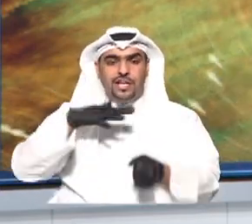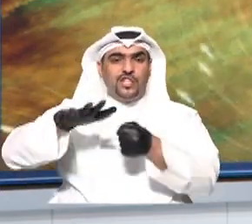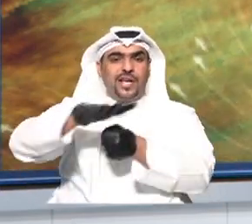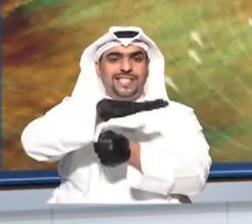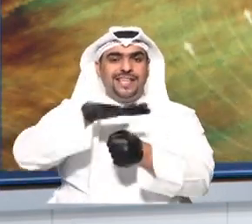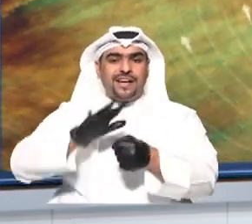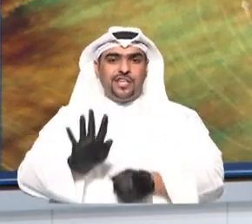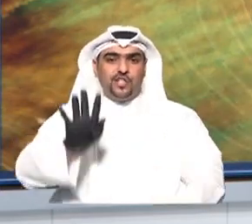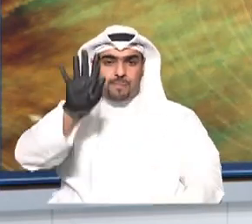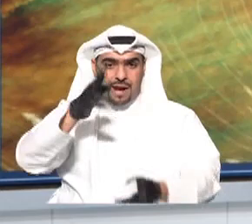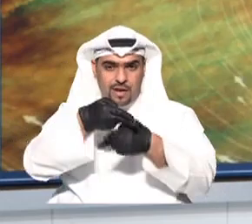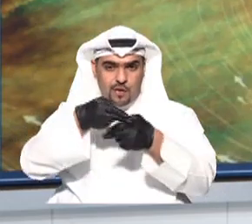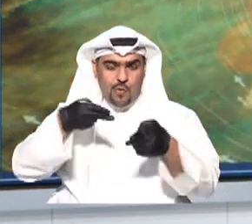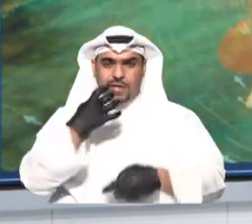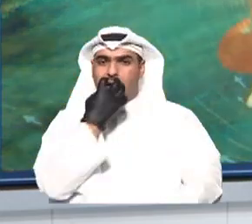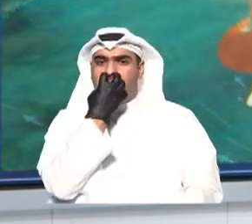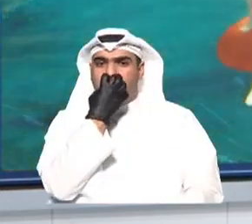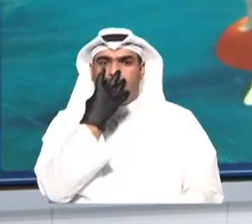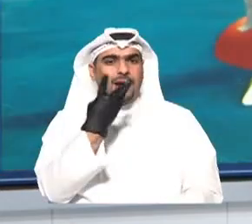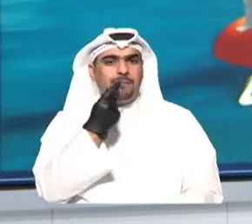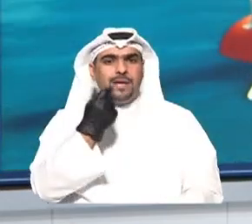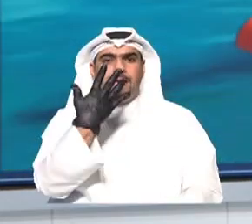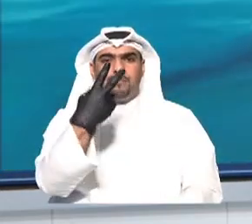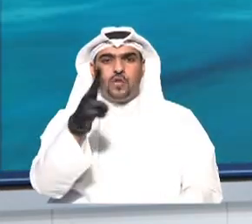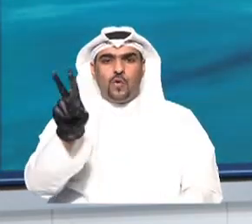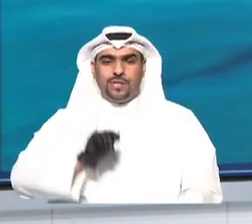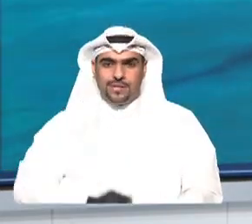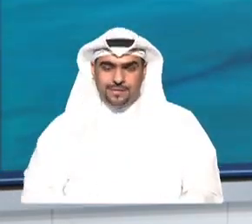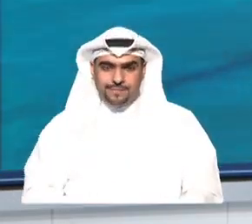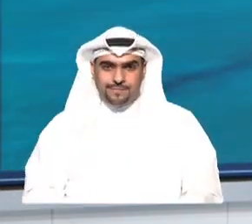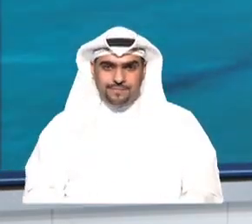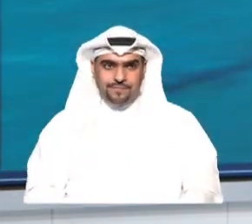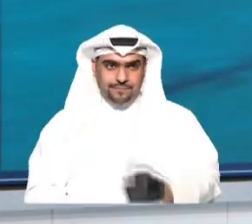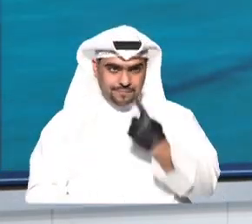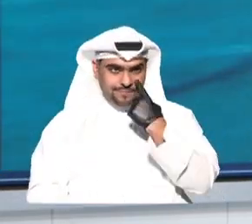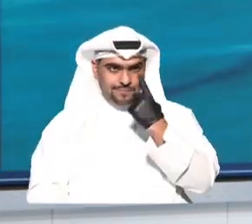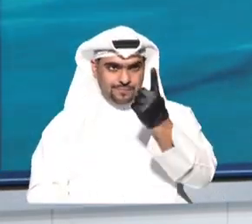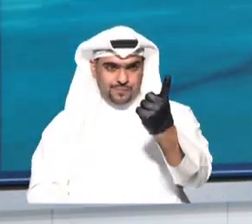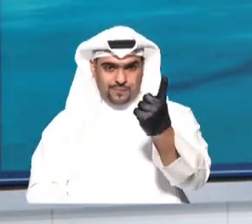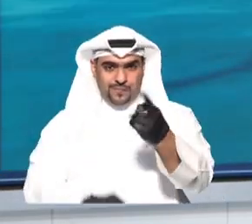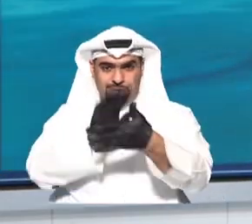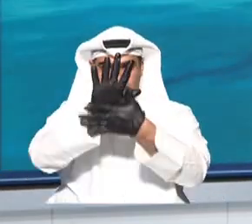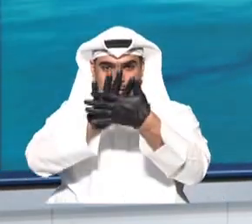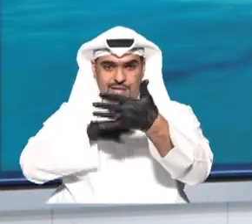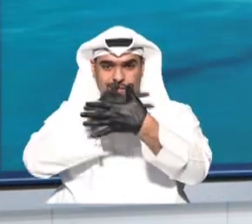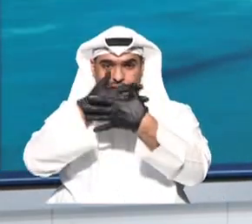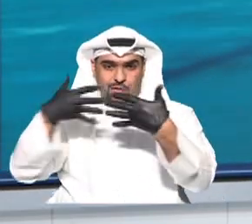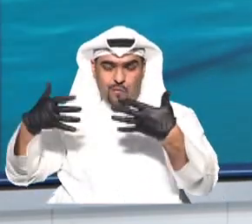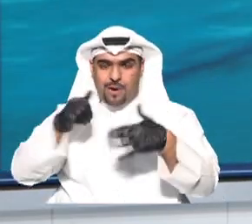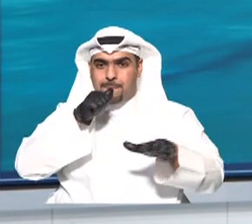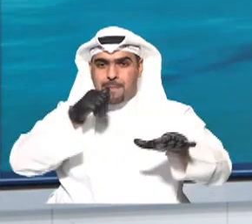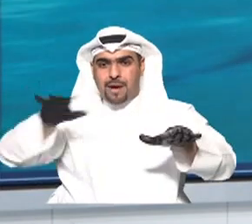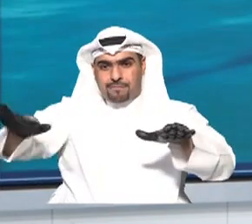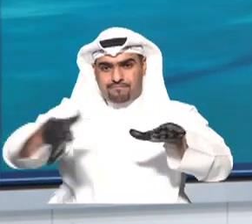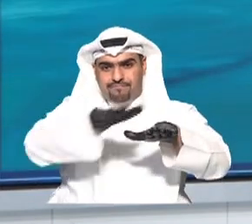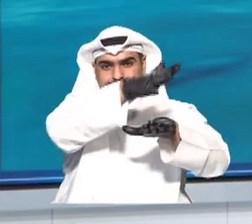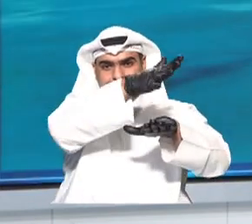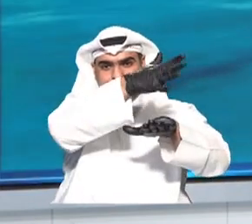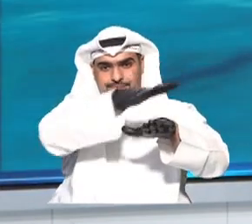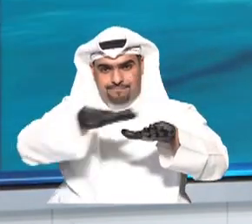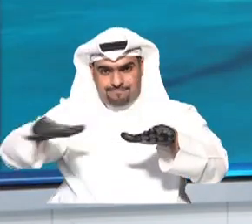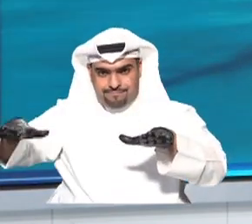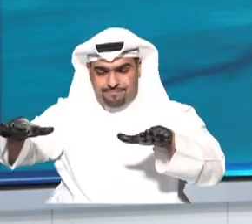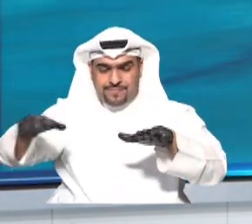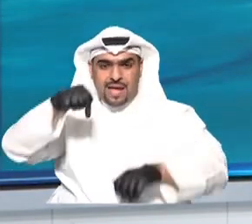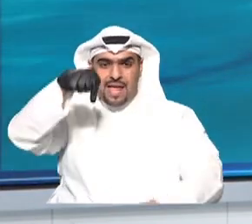بوبيان فيلتشا متفاوتة ما بين 25 إلى 30 درجة مئوية. الأجواء البحرية بشكل عام خلال 24 ساعة القادمة وحالة